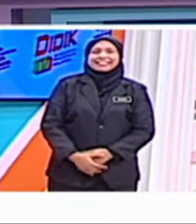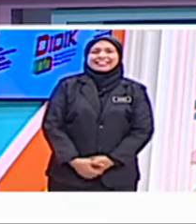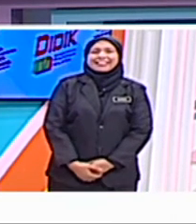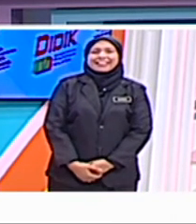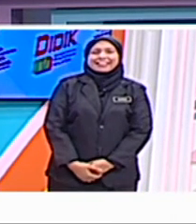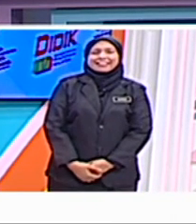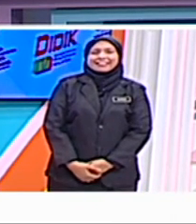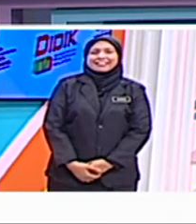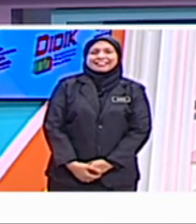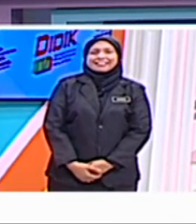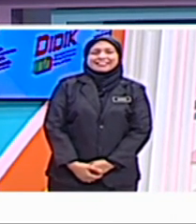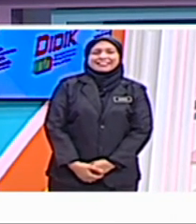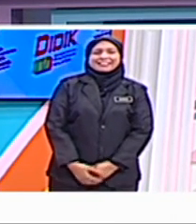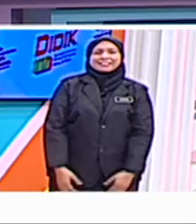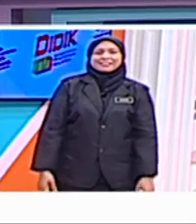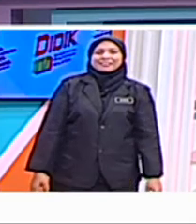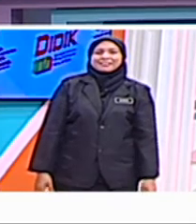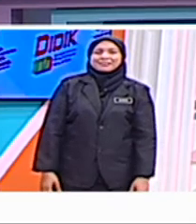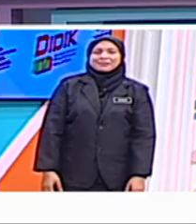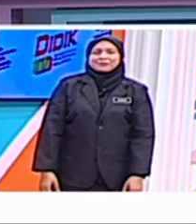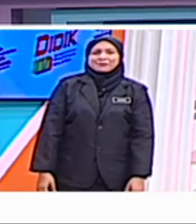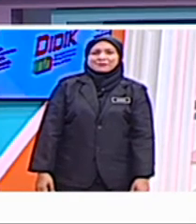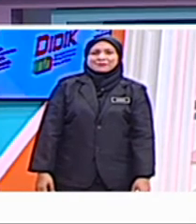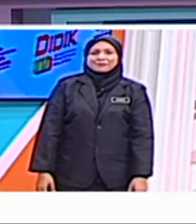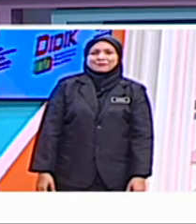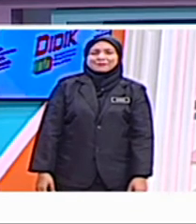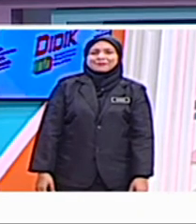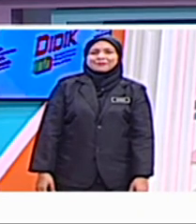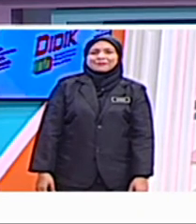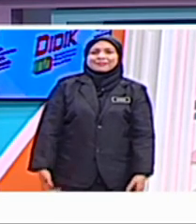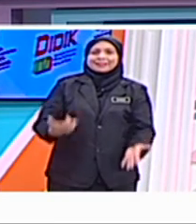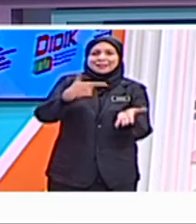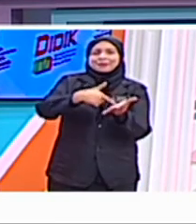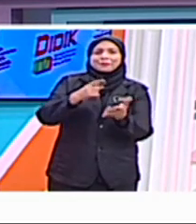Lemah pula dengarnya. Yelah. Lagi sekali Hafizuddin.